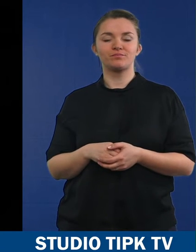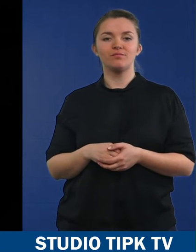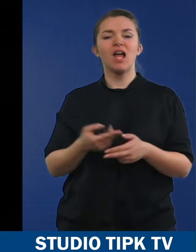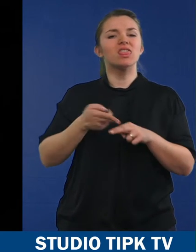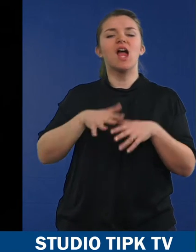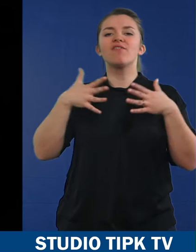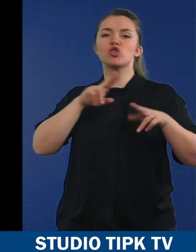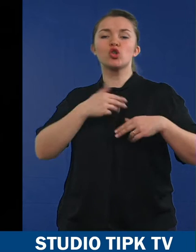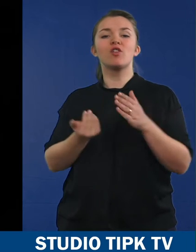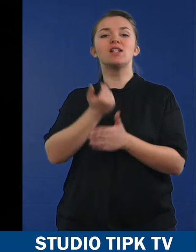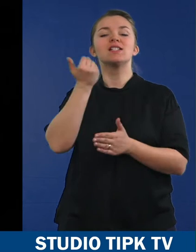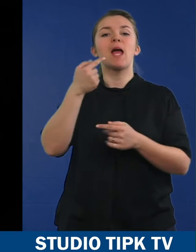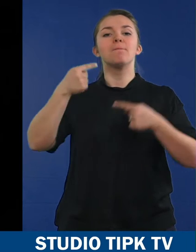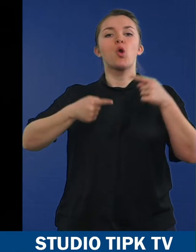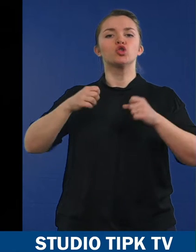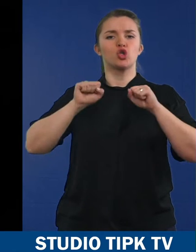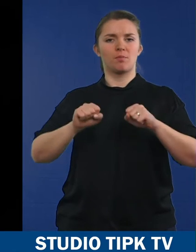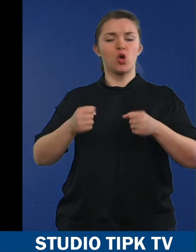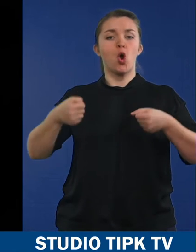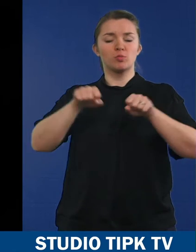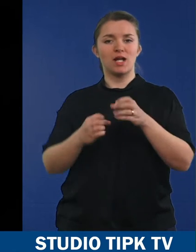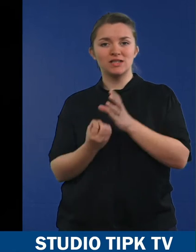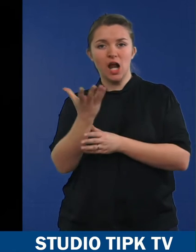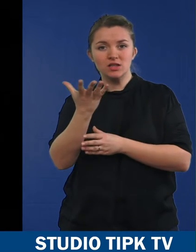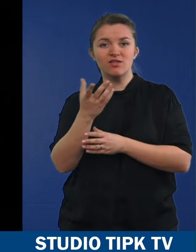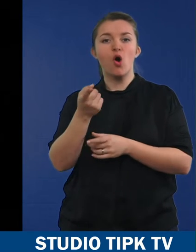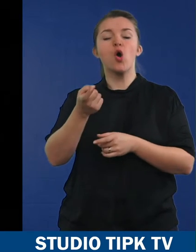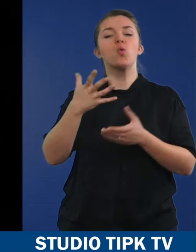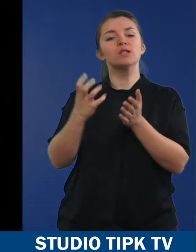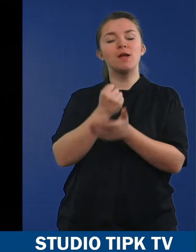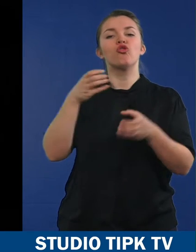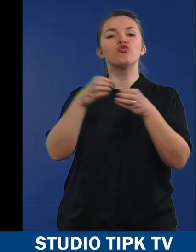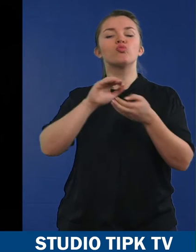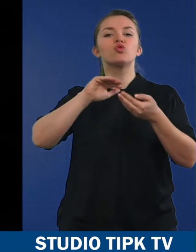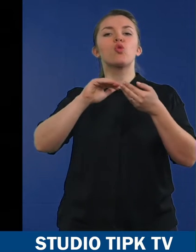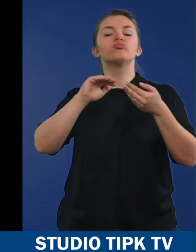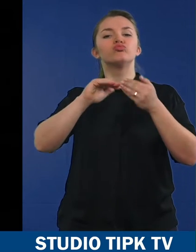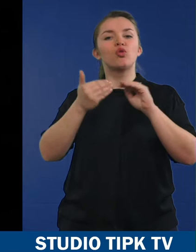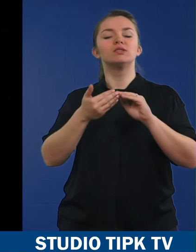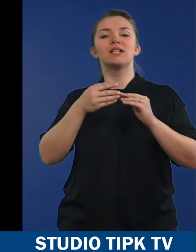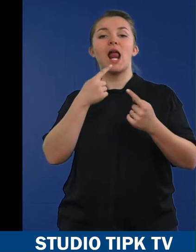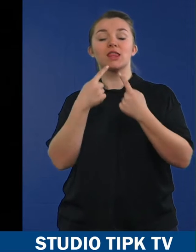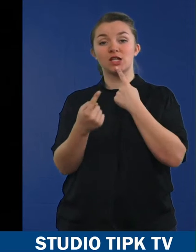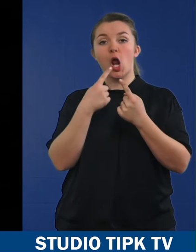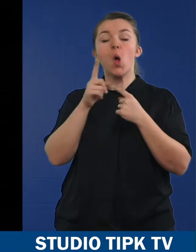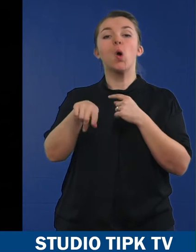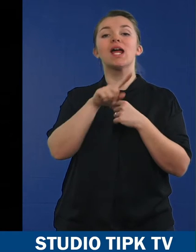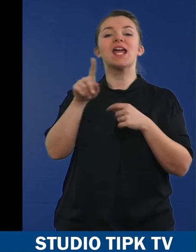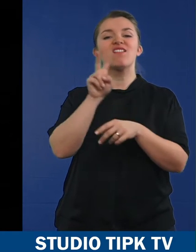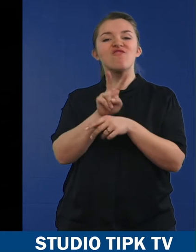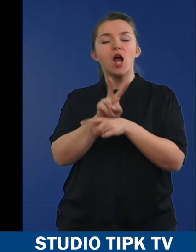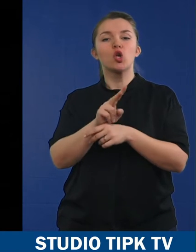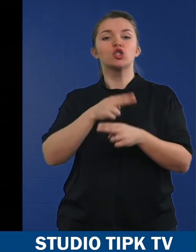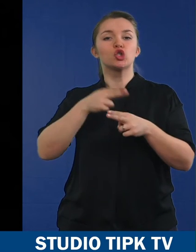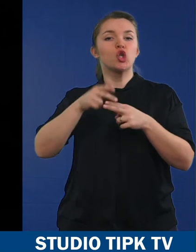Največjo odgovornost za politično stabilnost, gospodarski razvoj, uspešen družbeno-socialni dialog ter varnost državljank